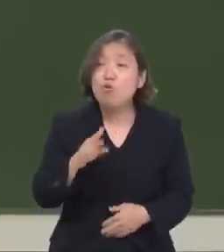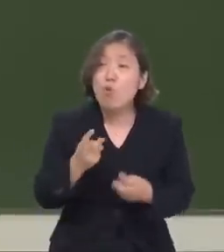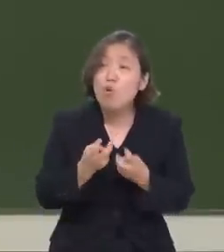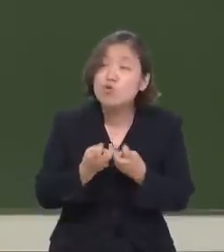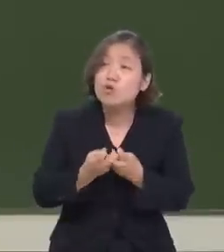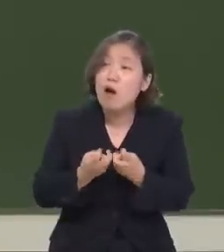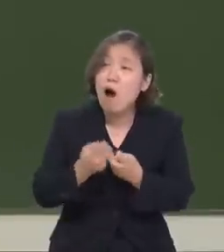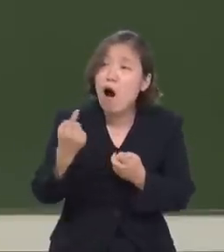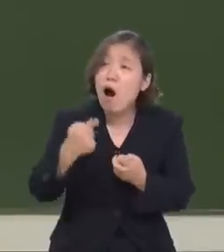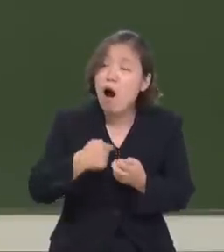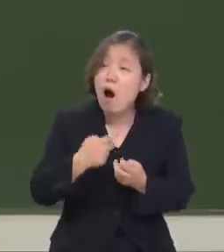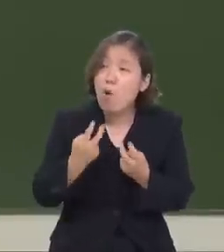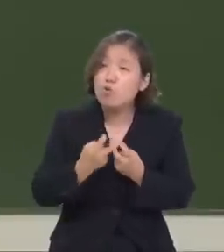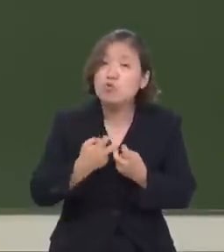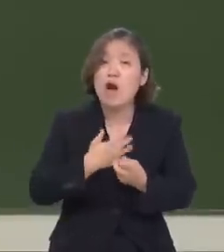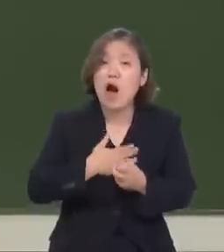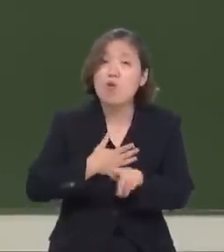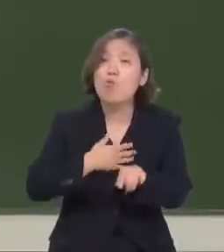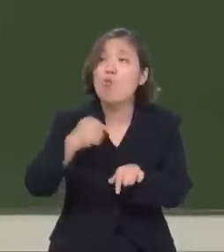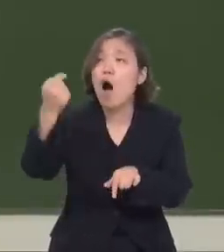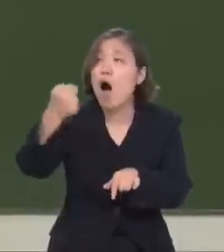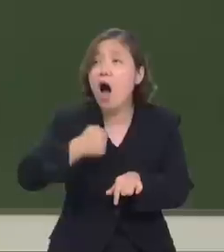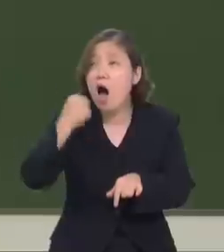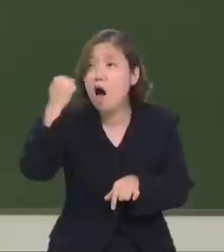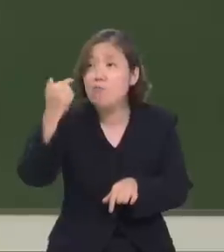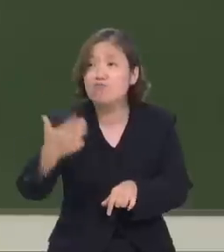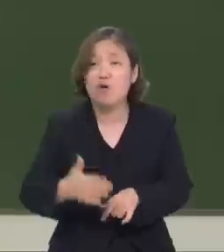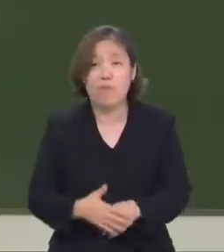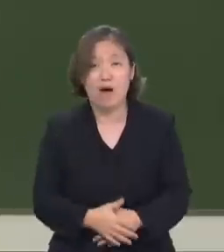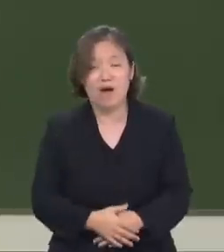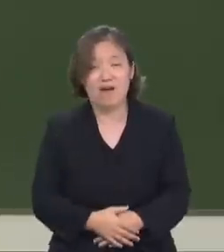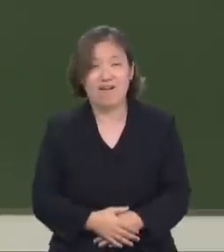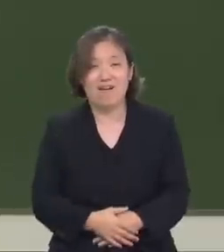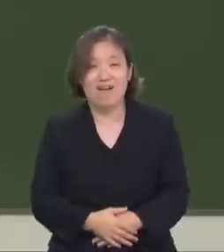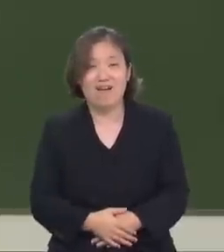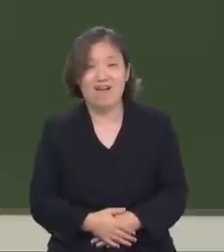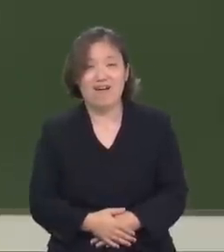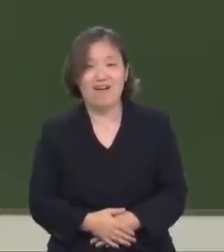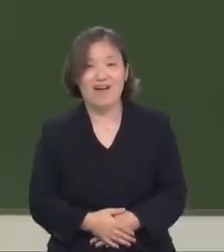근데 어떻게 저를 알고 그렇게 아침 일찍 찾아오셨습니까 하니까